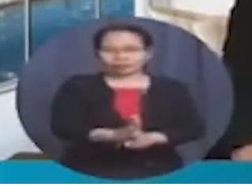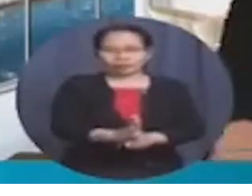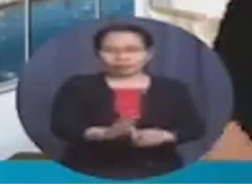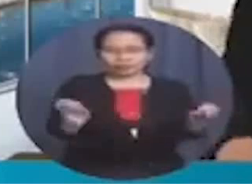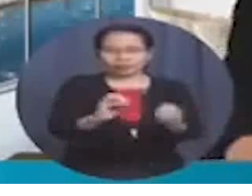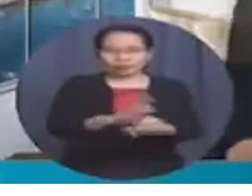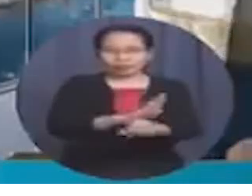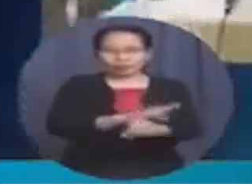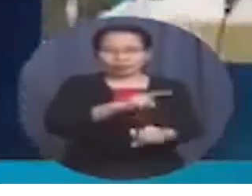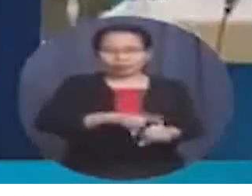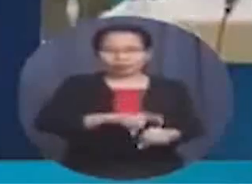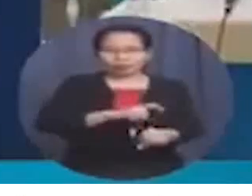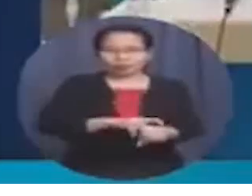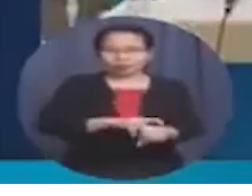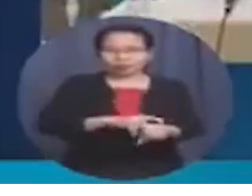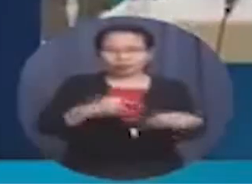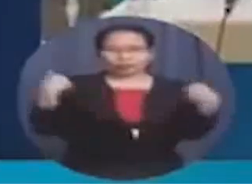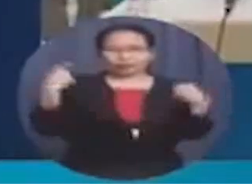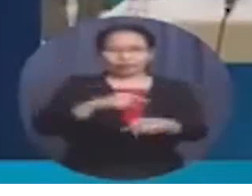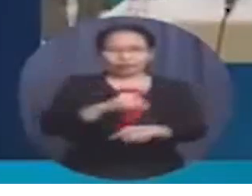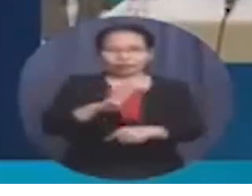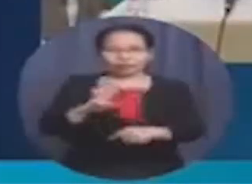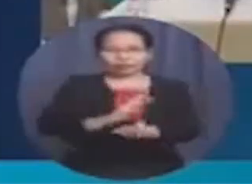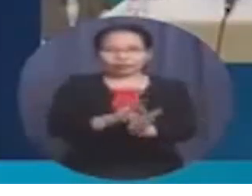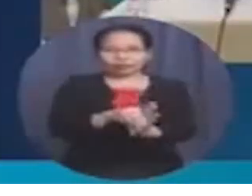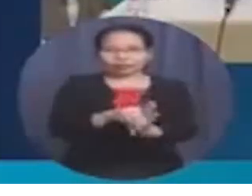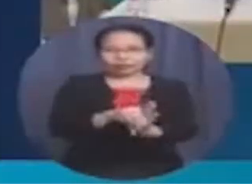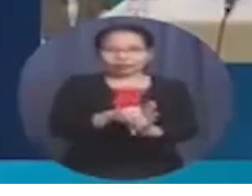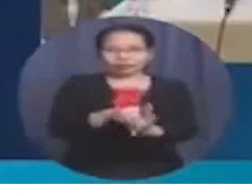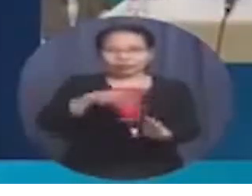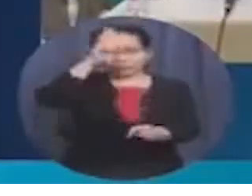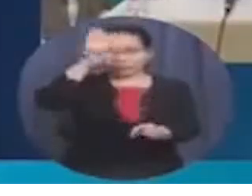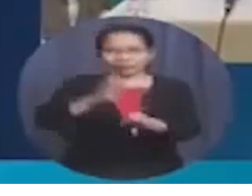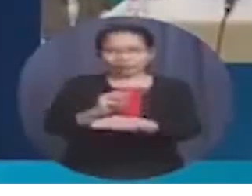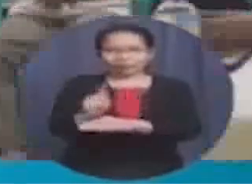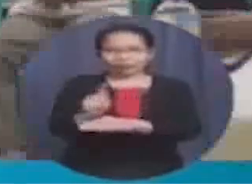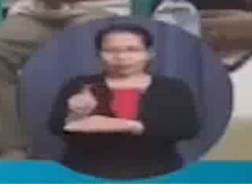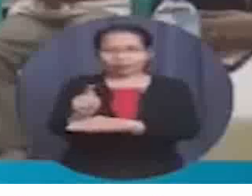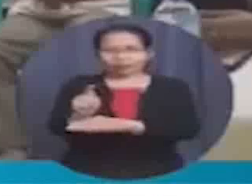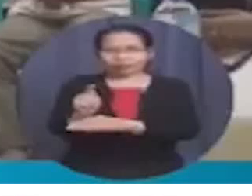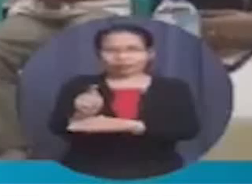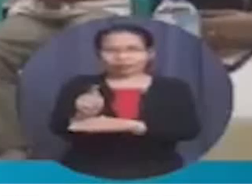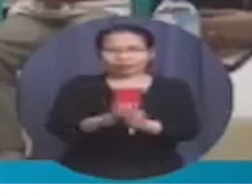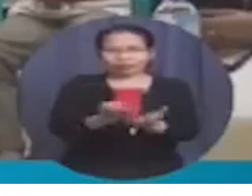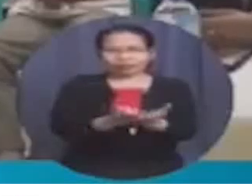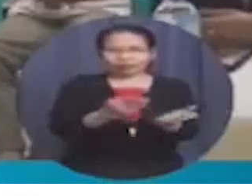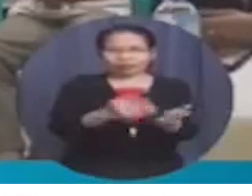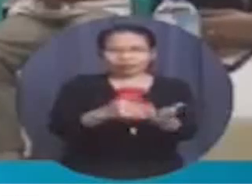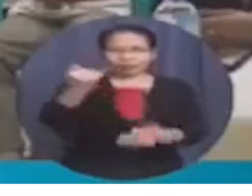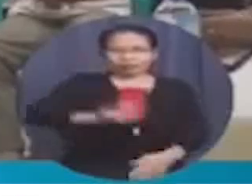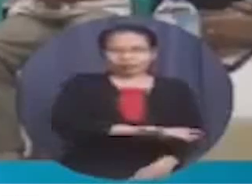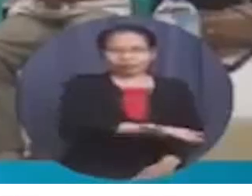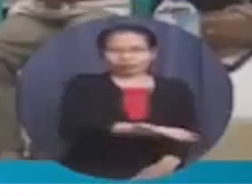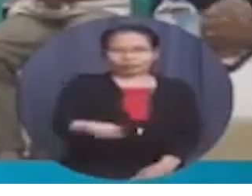panahon. Actually, may overtime na tayong 44 minutes eh. Kapatid na Matet, sa Bible study,